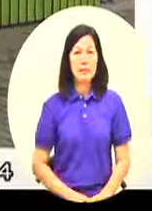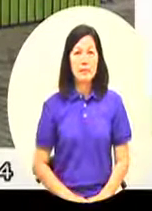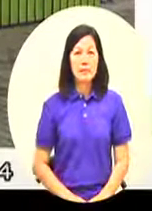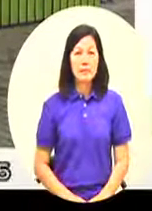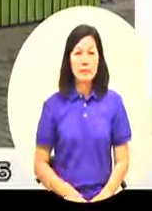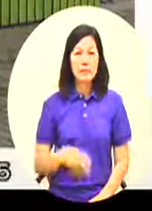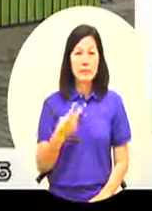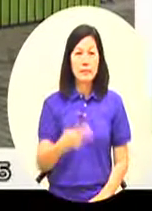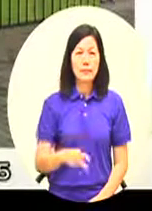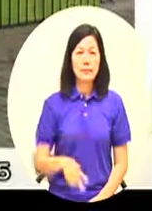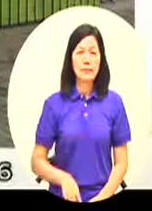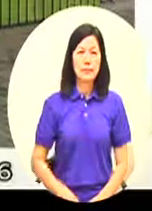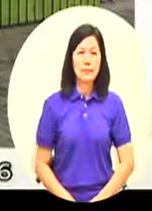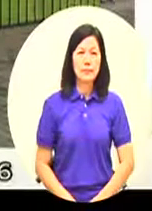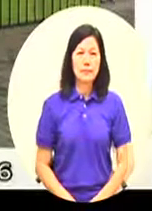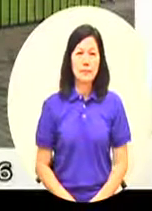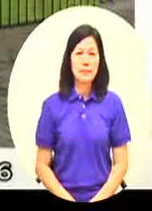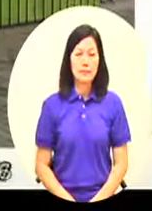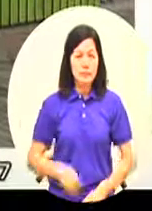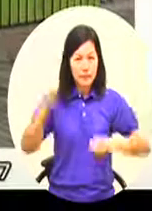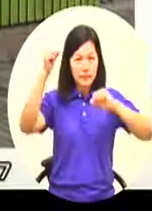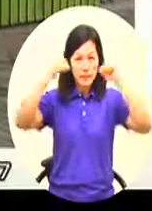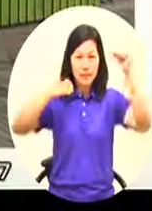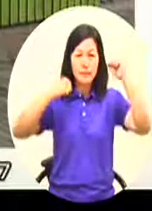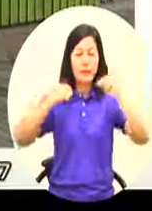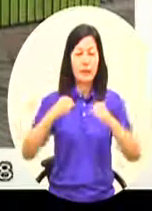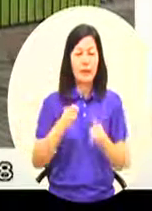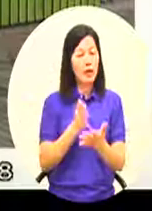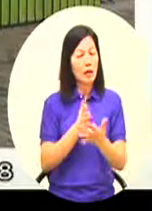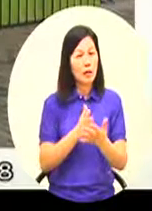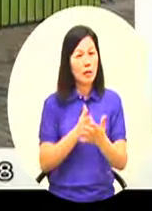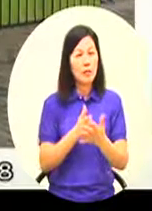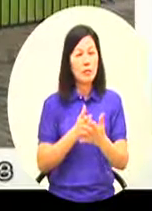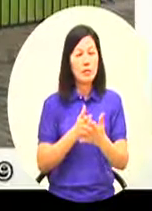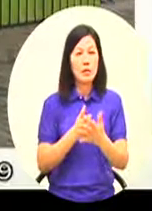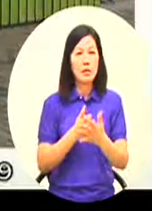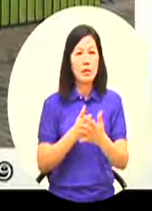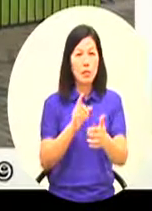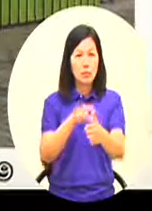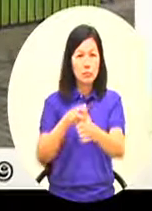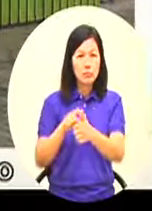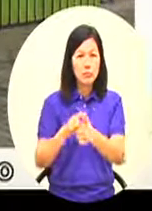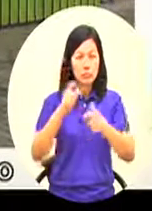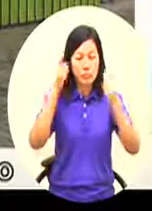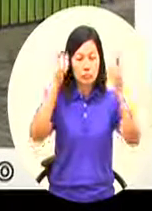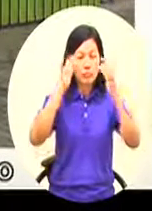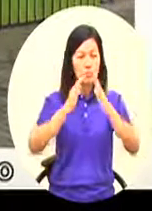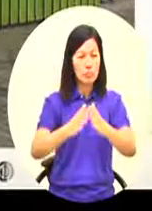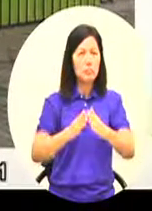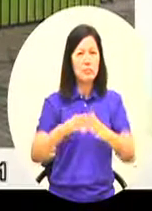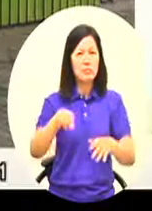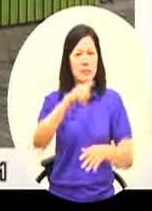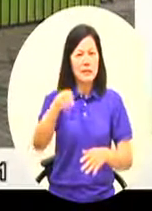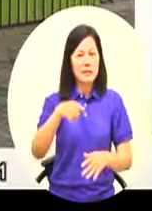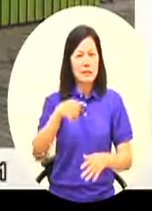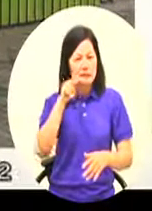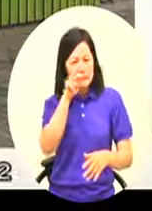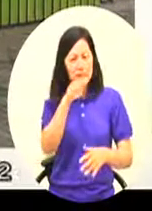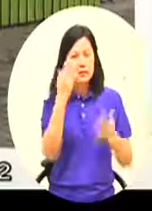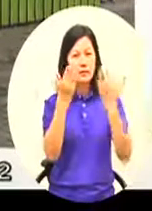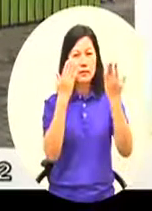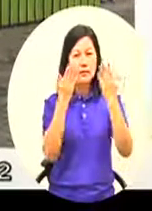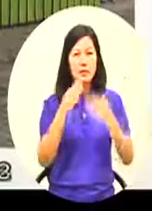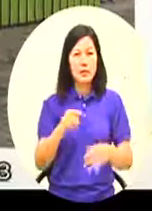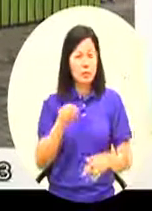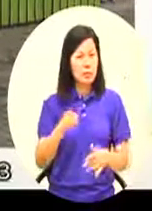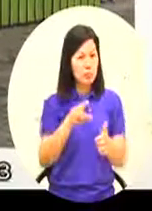可能在场早上我们谈的议题，因为在高雄市也发酵一段时间，大家都清楚哈。这议